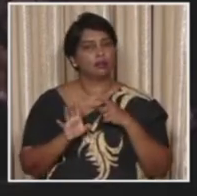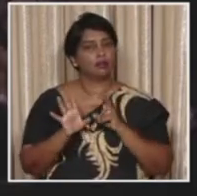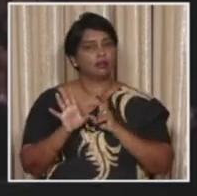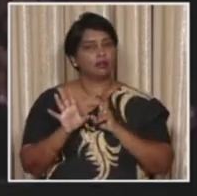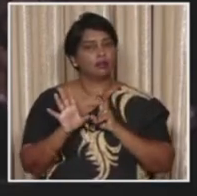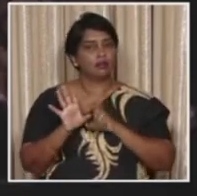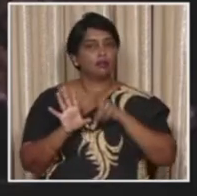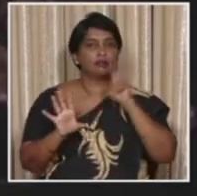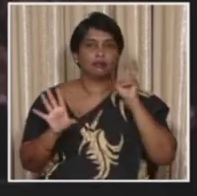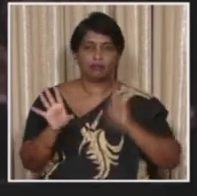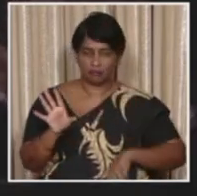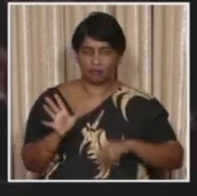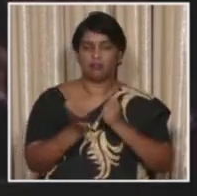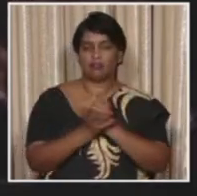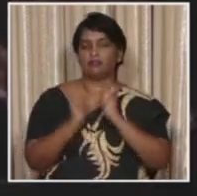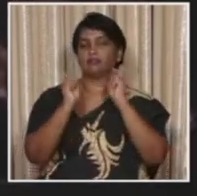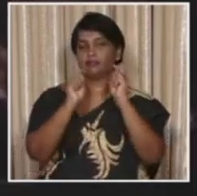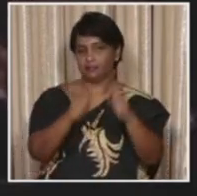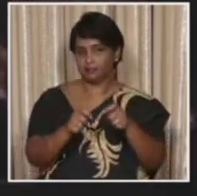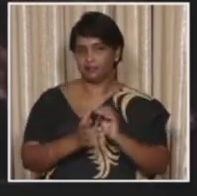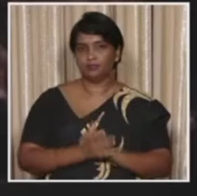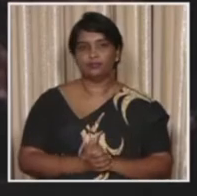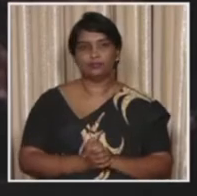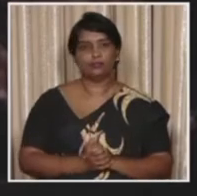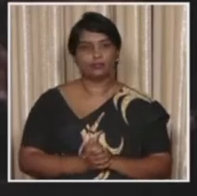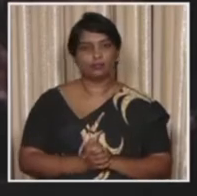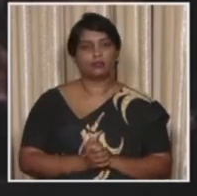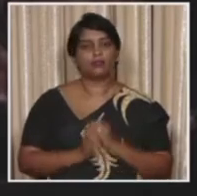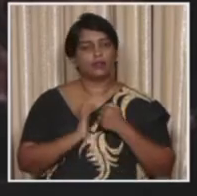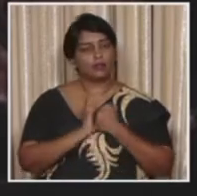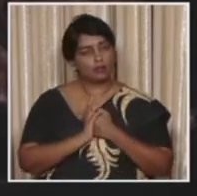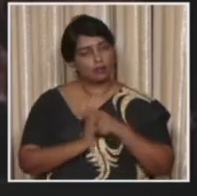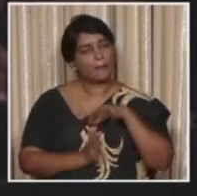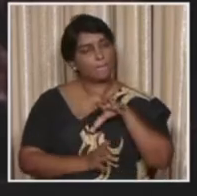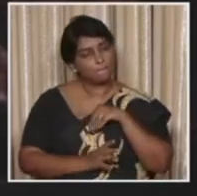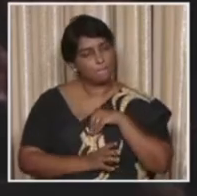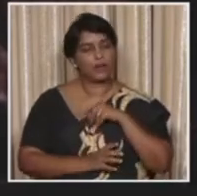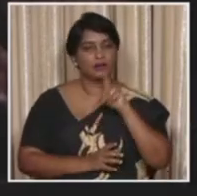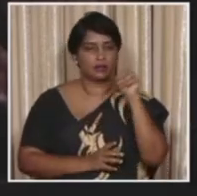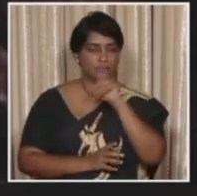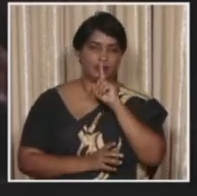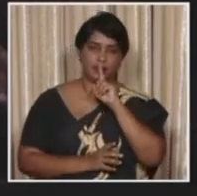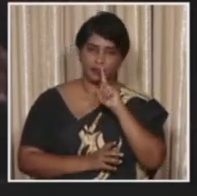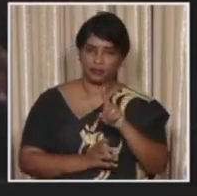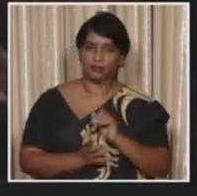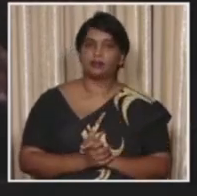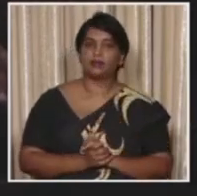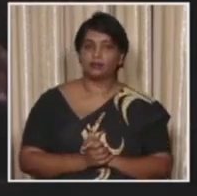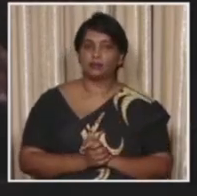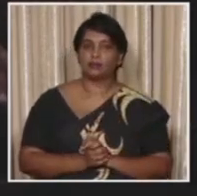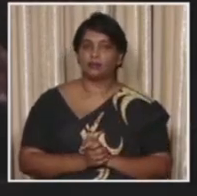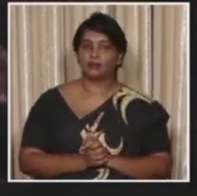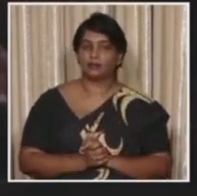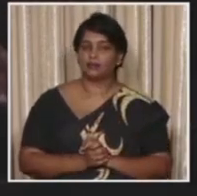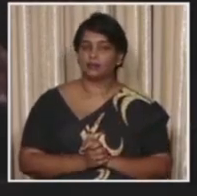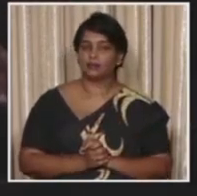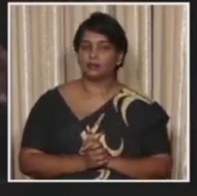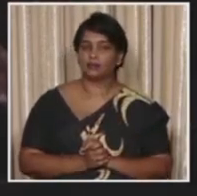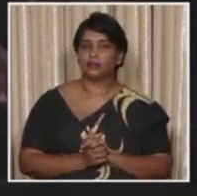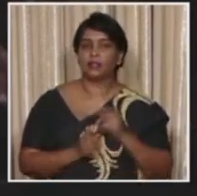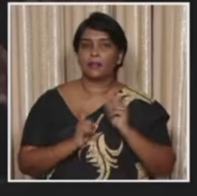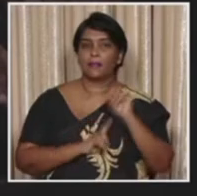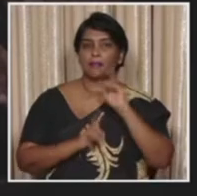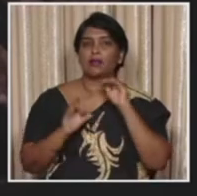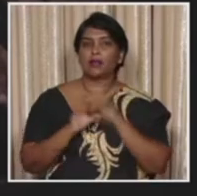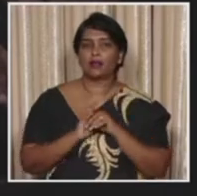lipi obu tu mana baraduna lekam tu irman baradi lah tibe. Jika itu agak orang pelikan ni kita mampu lima butuh angin lima kerana, waktu kerja kita anak itu mana, mepalim itu